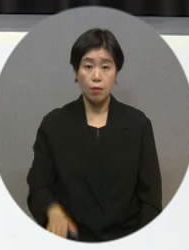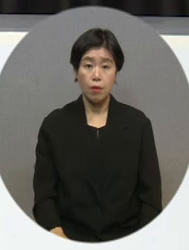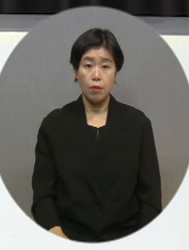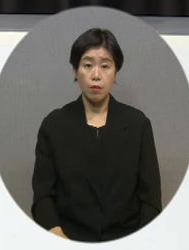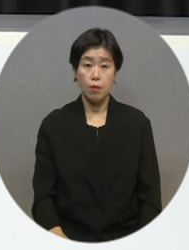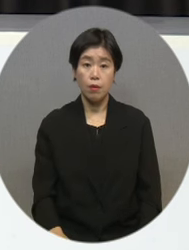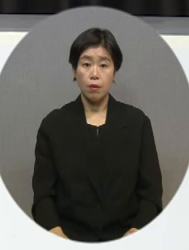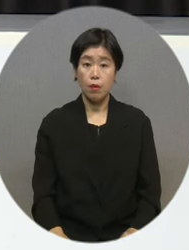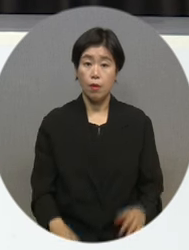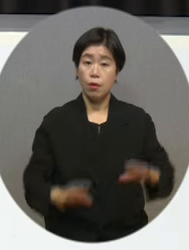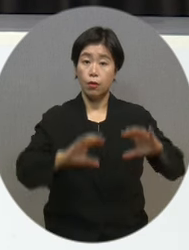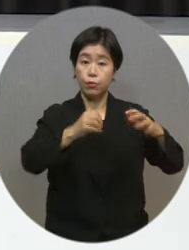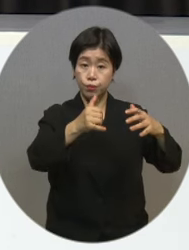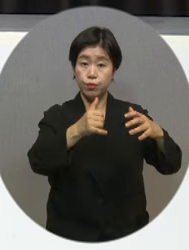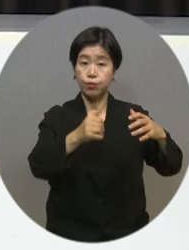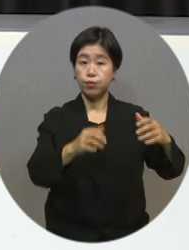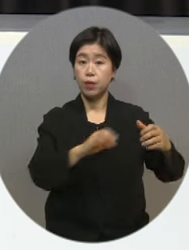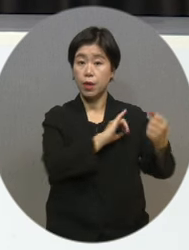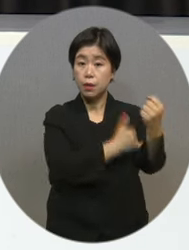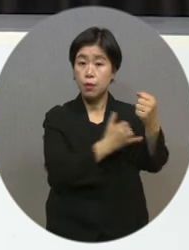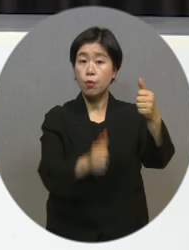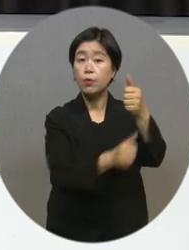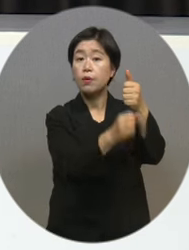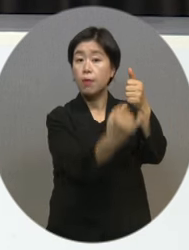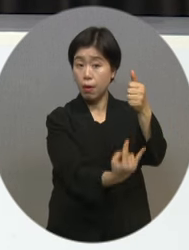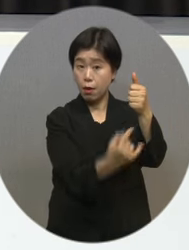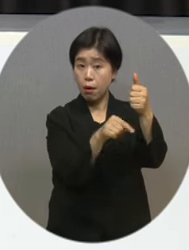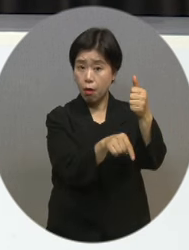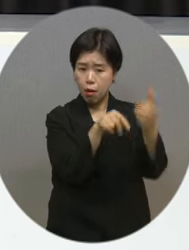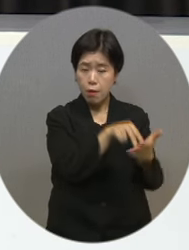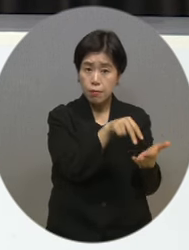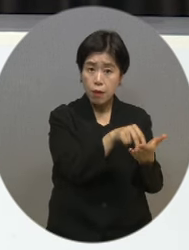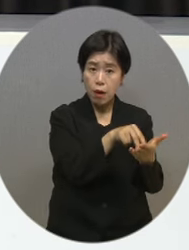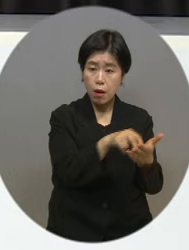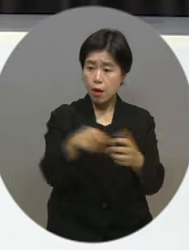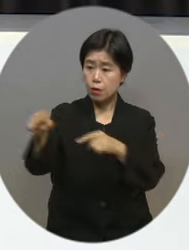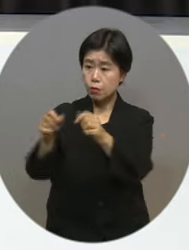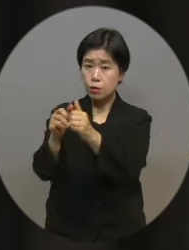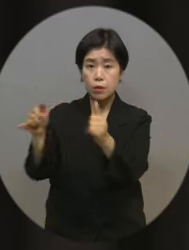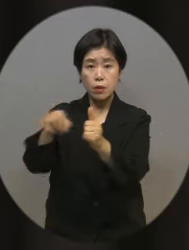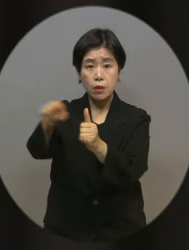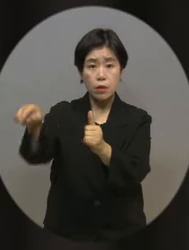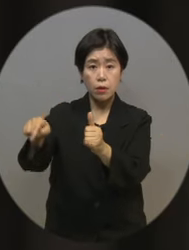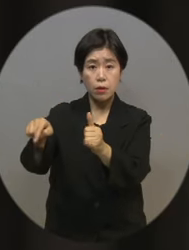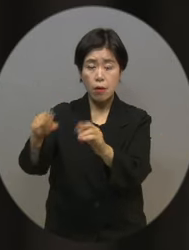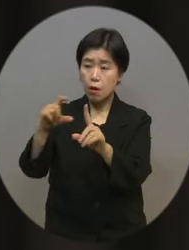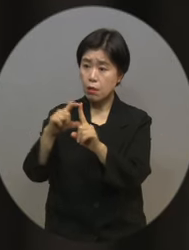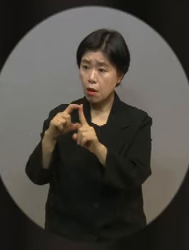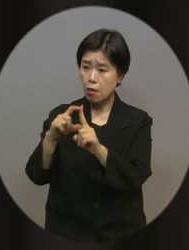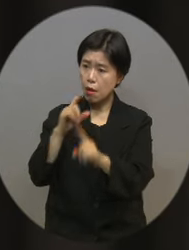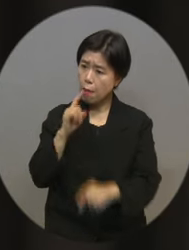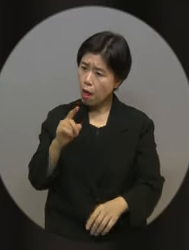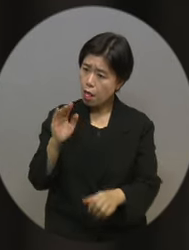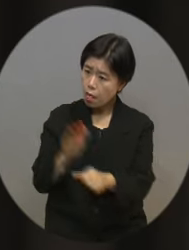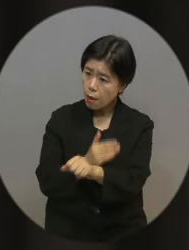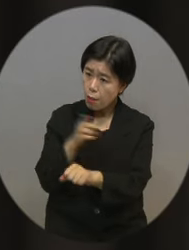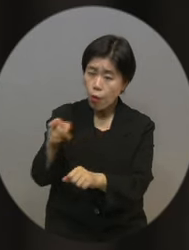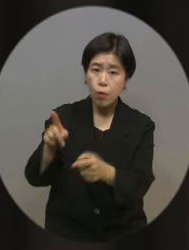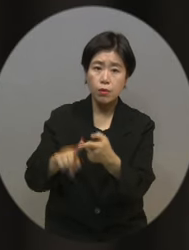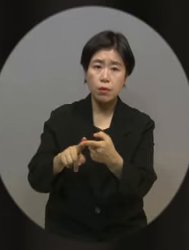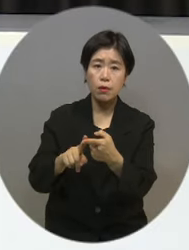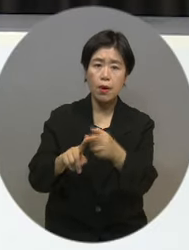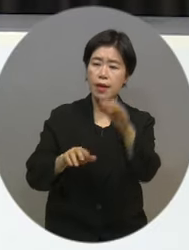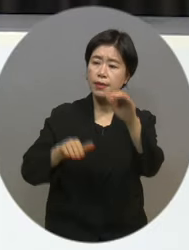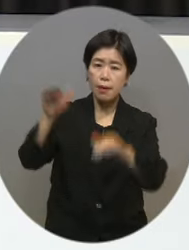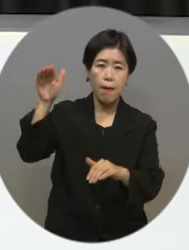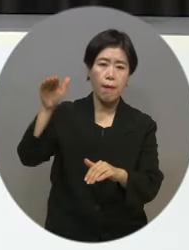이제 설립된 이후에 정치인들의 장애 비하 발언이 차별이라고 결정한 적이 없었어요. 어허. 근데 이제 그